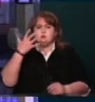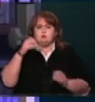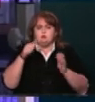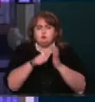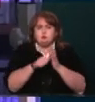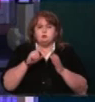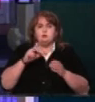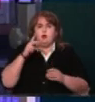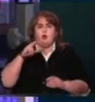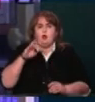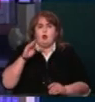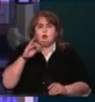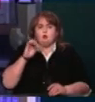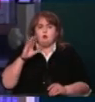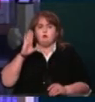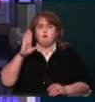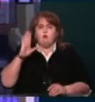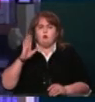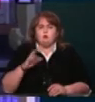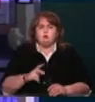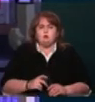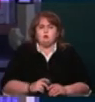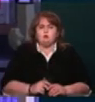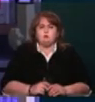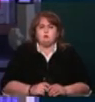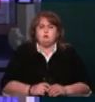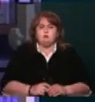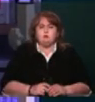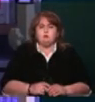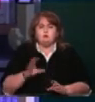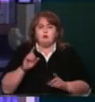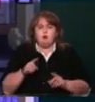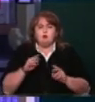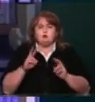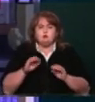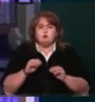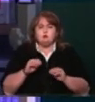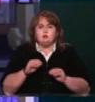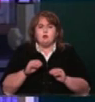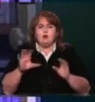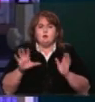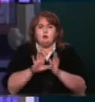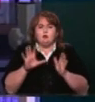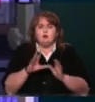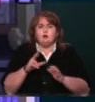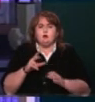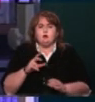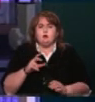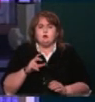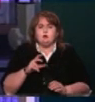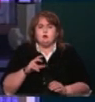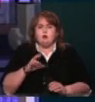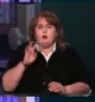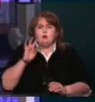13,56 электрон-вольт, эвы. И также система энергия n-ного